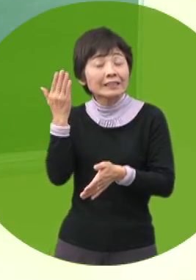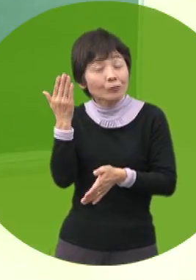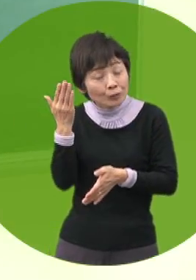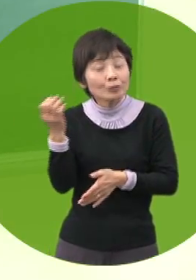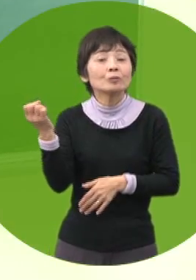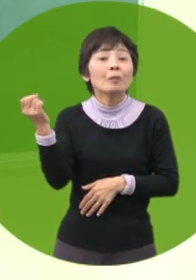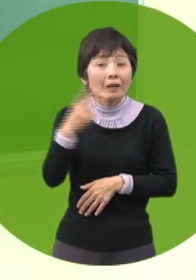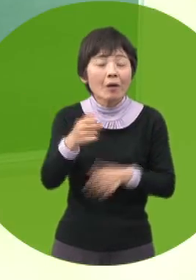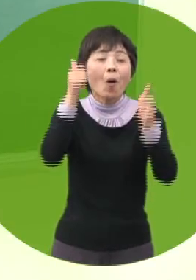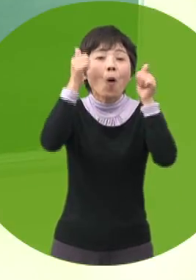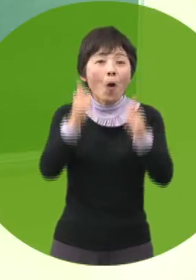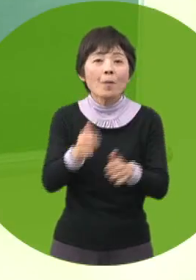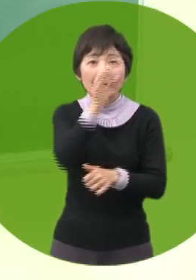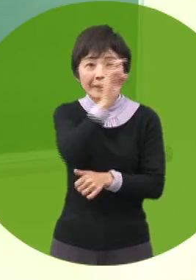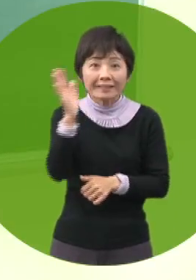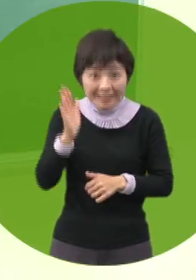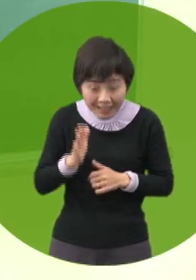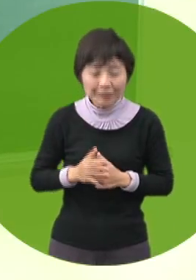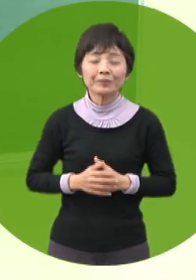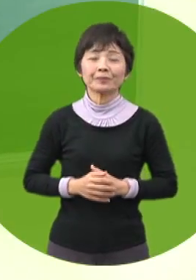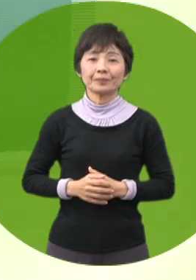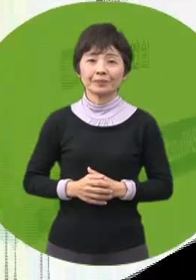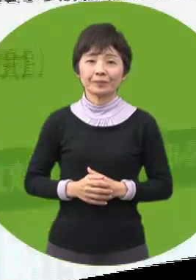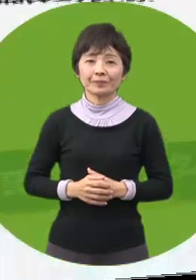くか、ホームページをご覧ください。